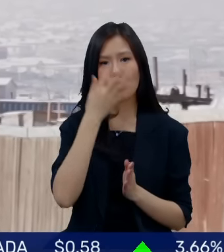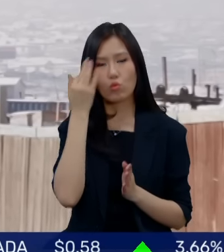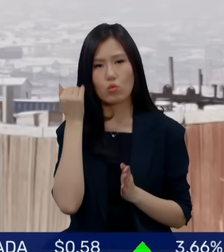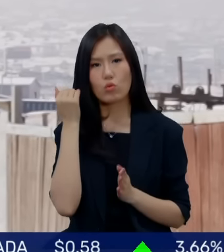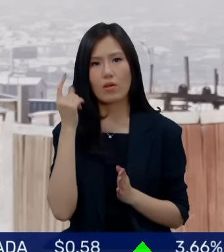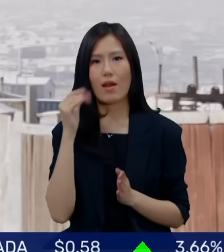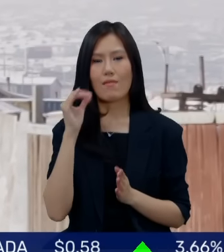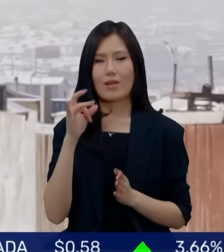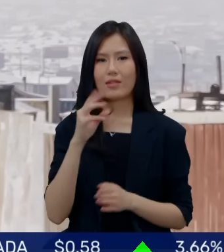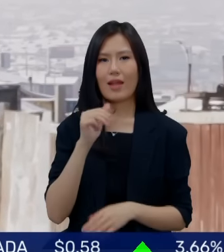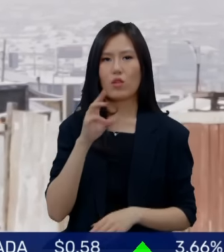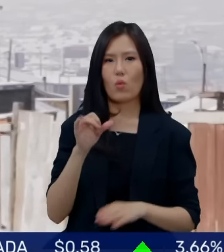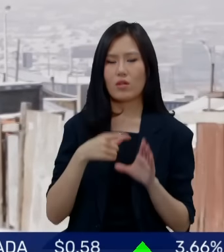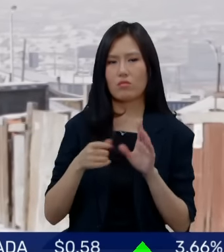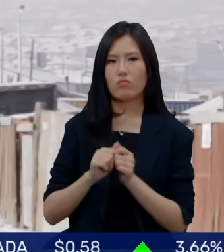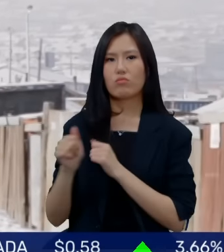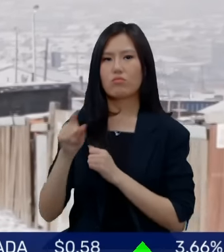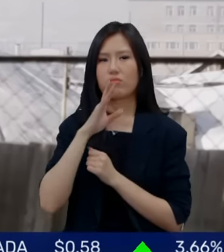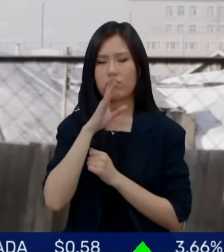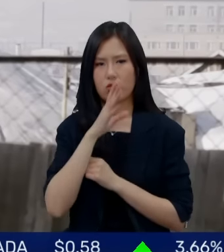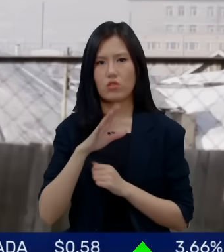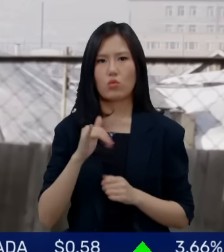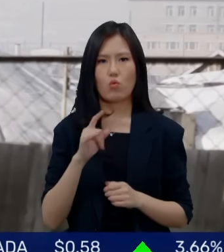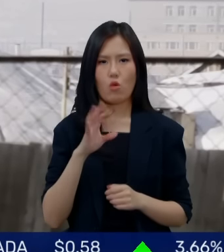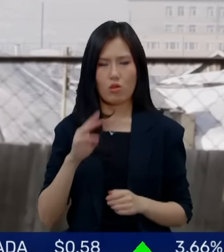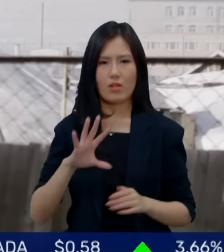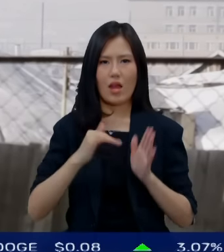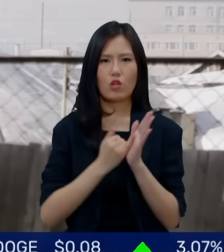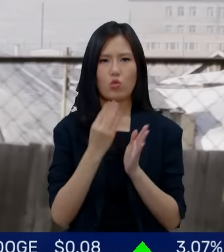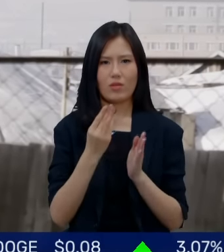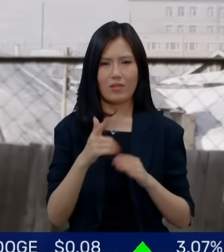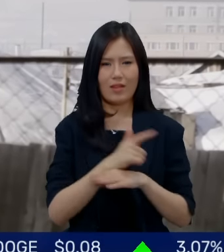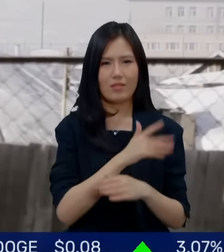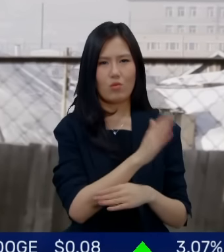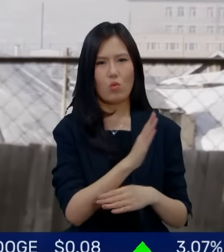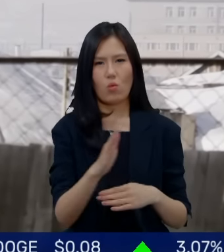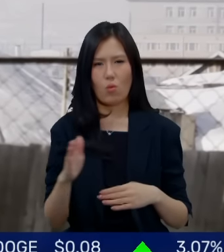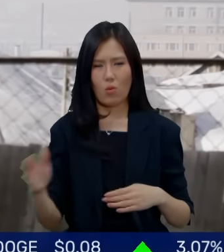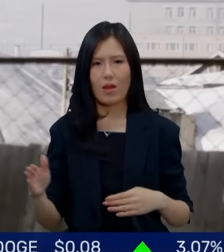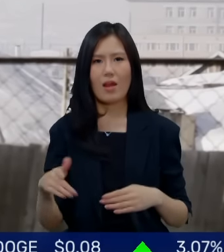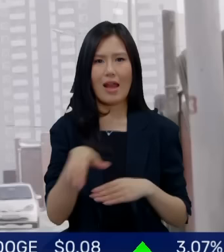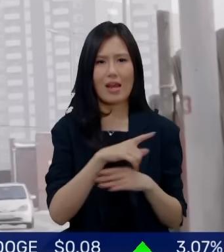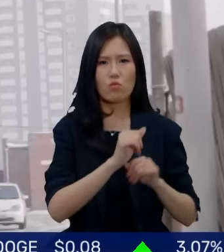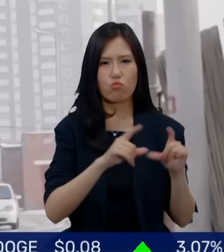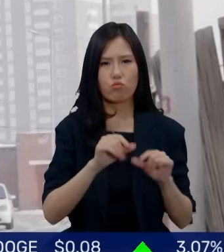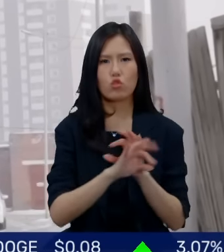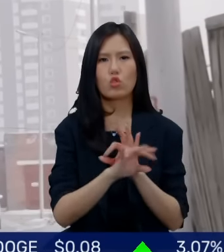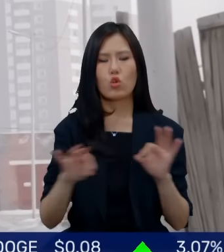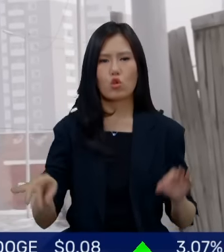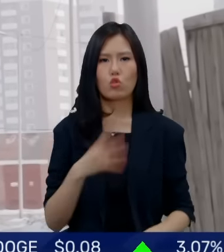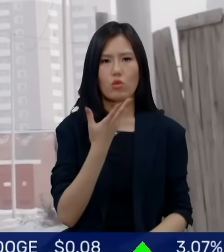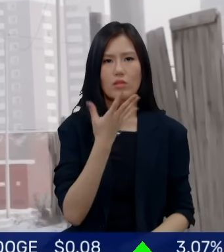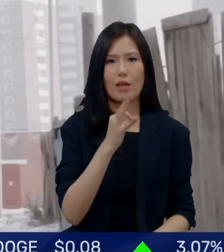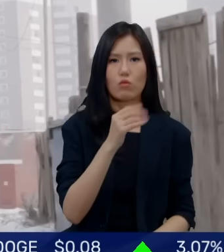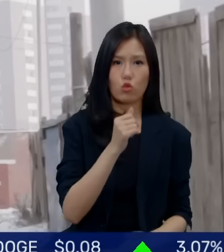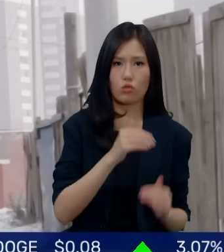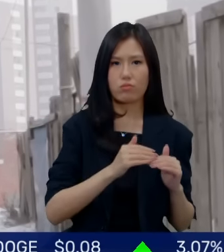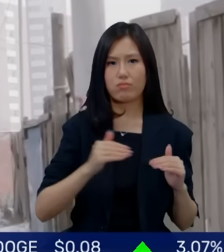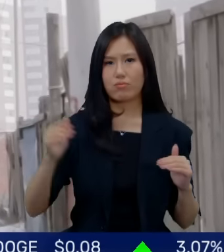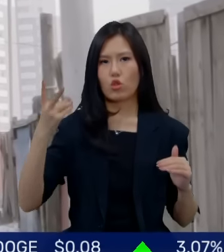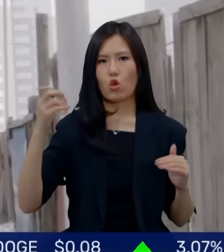болж байна. За ингэхдээ хотыг 1-16 бүсэд хуваасны дагуу хаана газар өмчлснөөс шалтгаална 450 төгрөгөөс 20,000 төгрөгийн